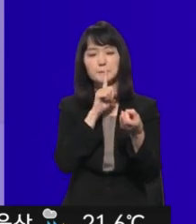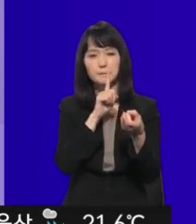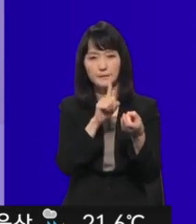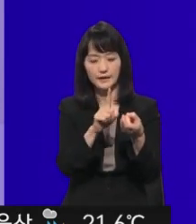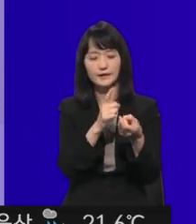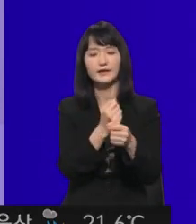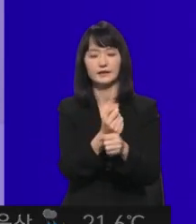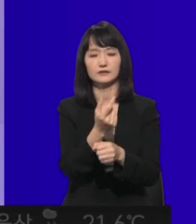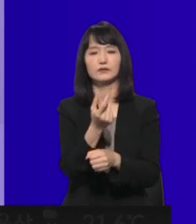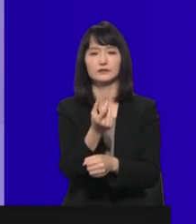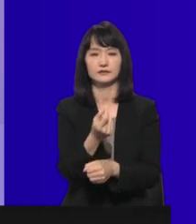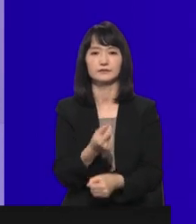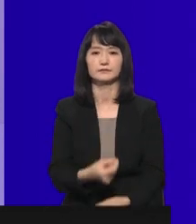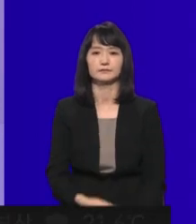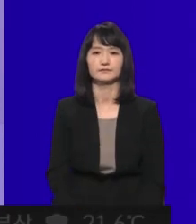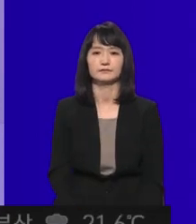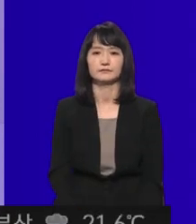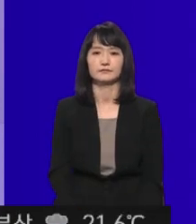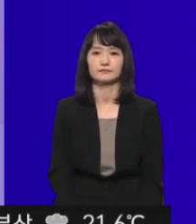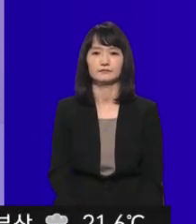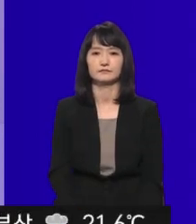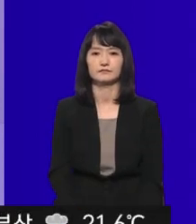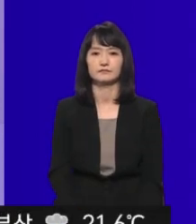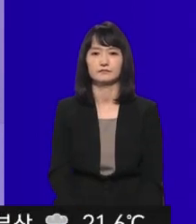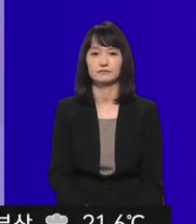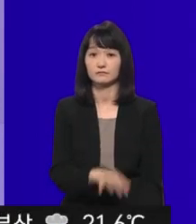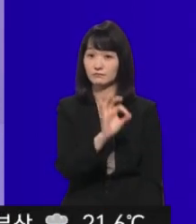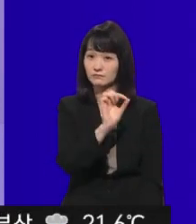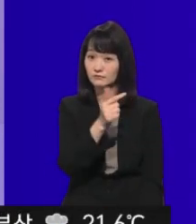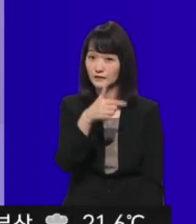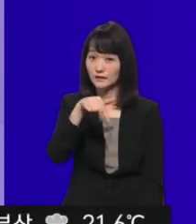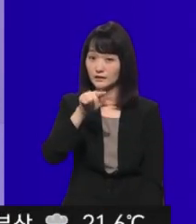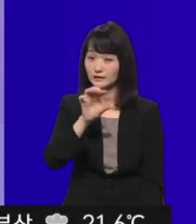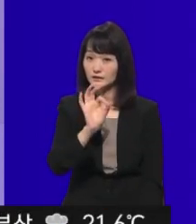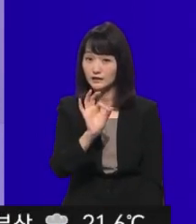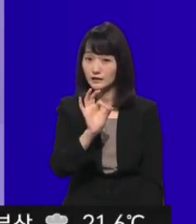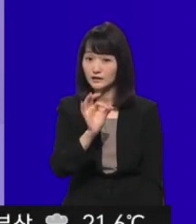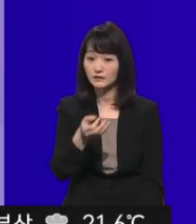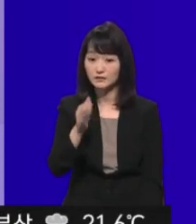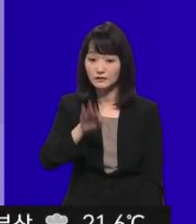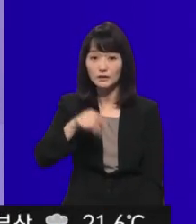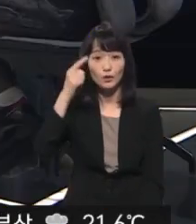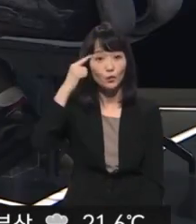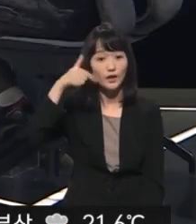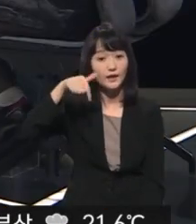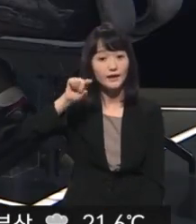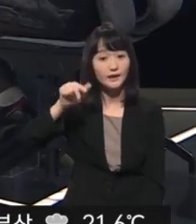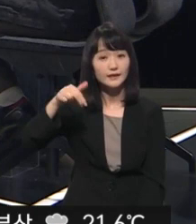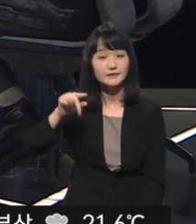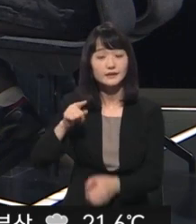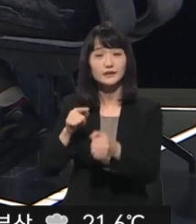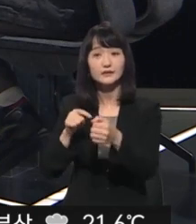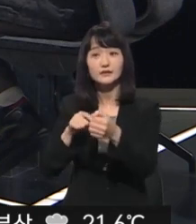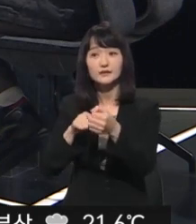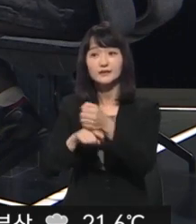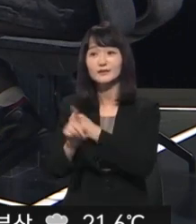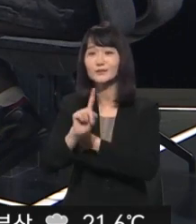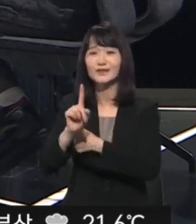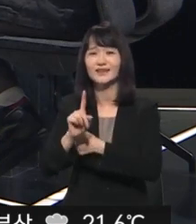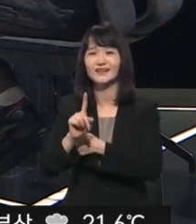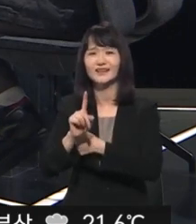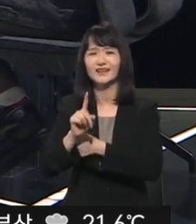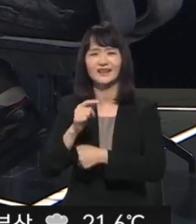얘기를 한 바 있습니다 그만 전하는 거야 안장이 데 왜 가능성은 저도 뭐 쓰지 정확히 잘 보여요 굳이 그 얘길 것 말이야